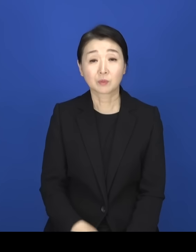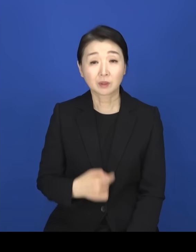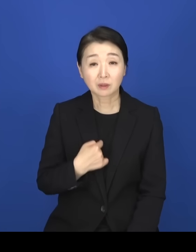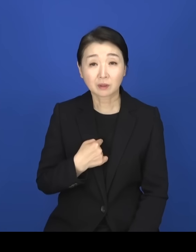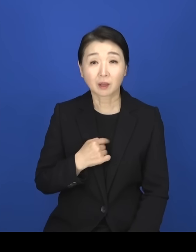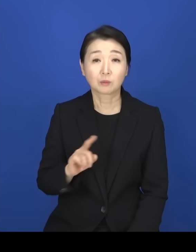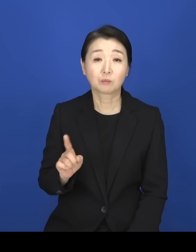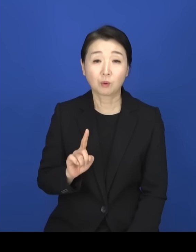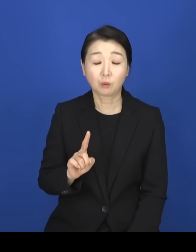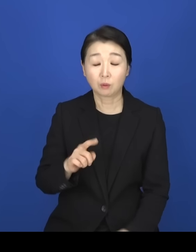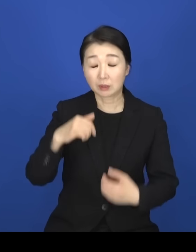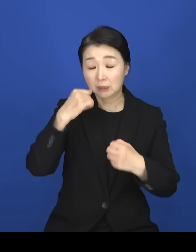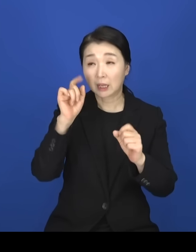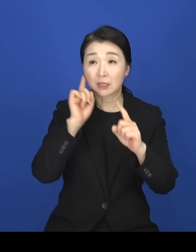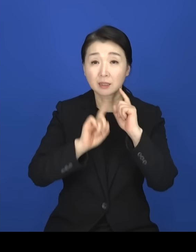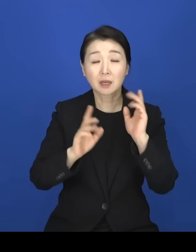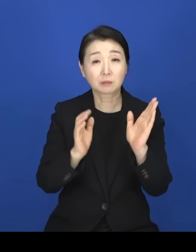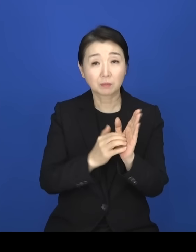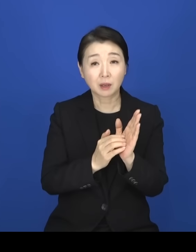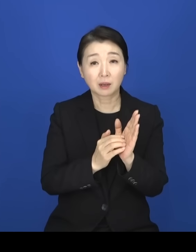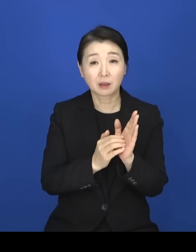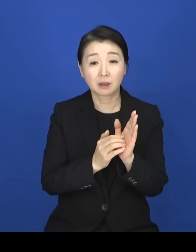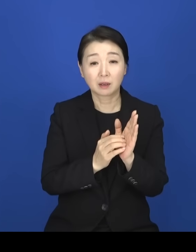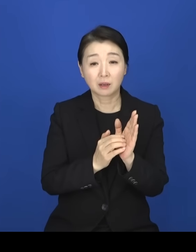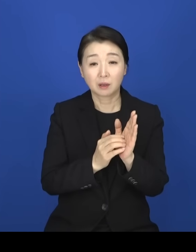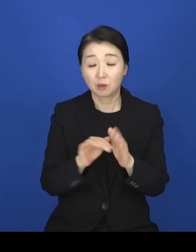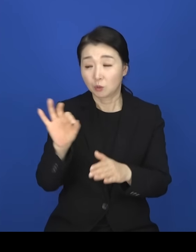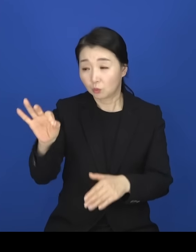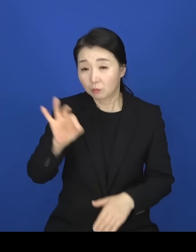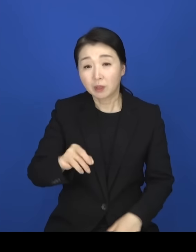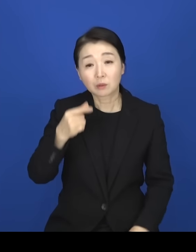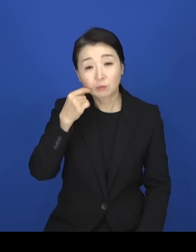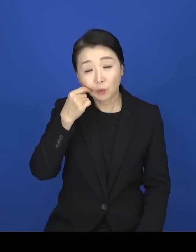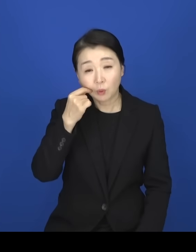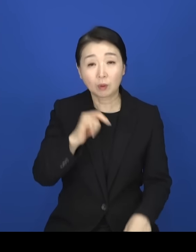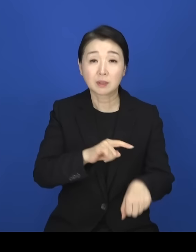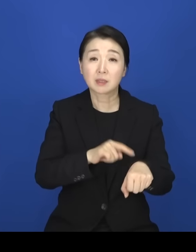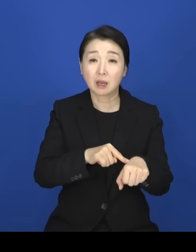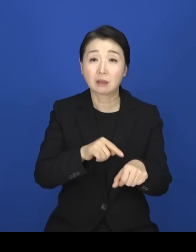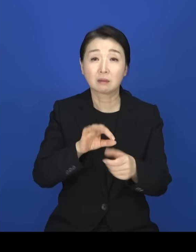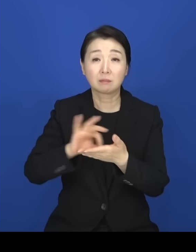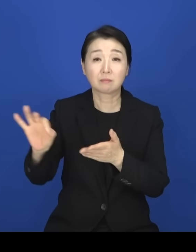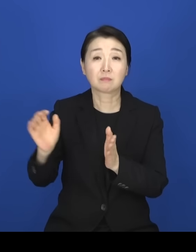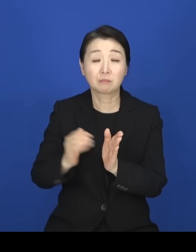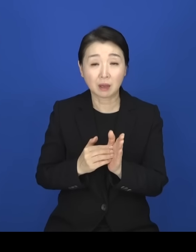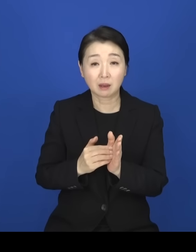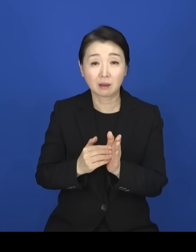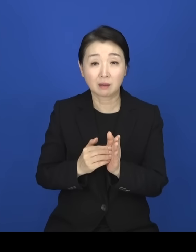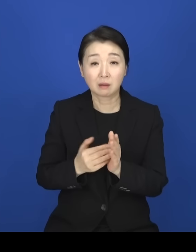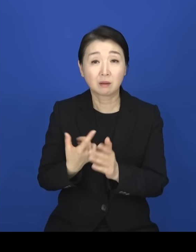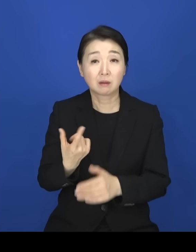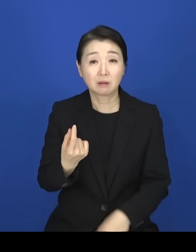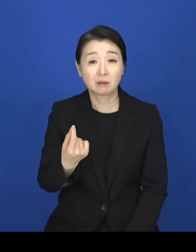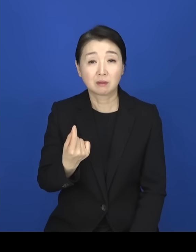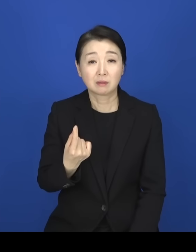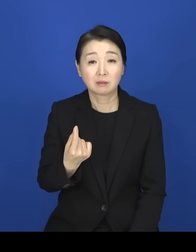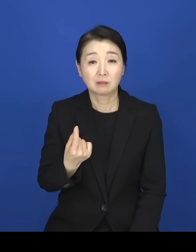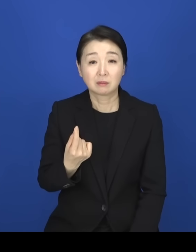저는 하면서 다리를 그렇게 다치고 돈도 못 받고 시간은 그렇게 날리고 막 그렇게 했잖아요.